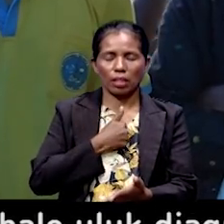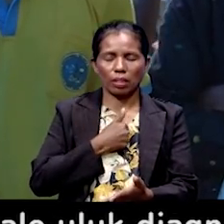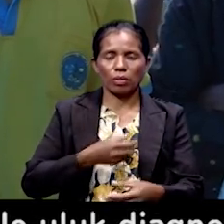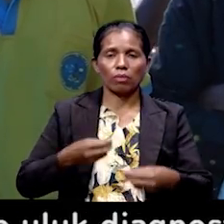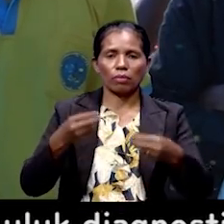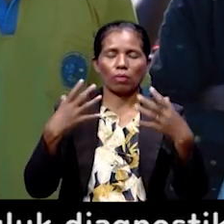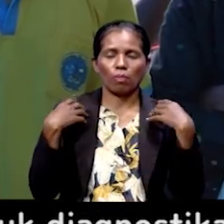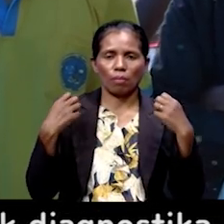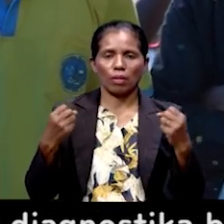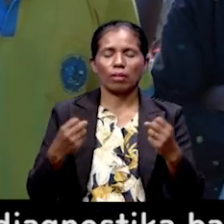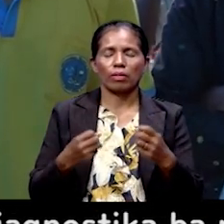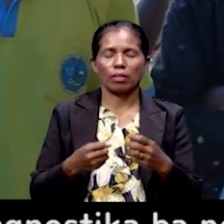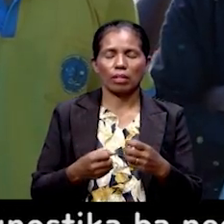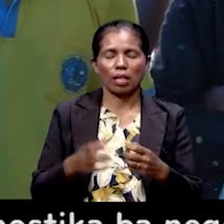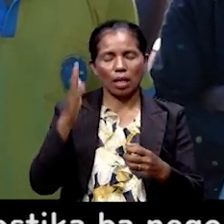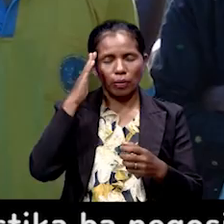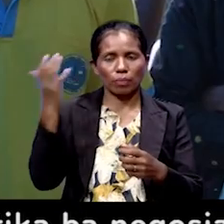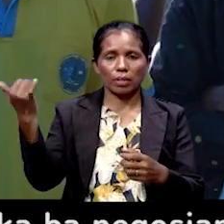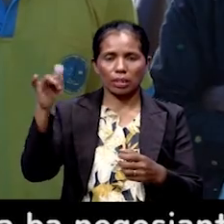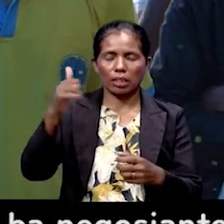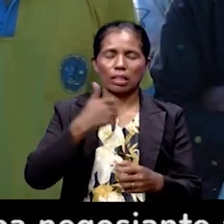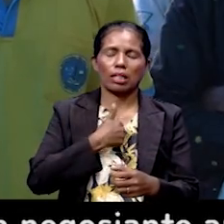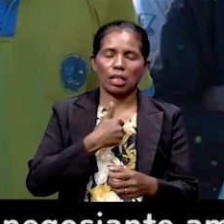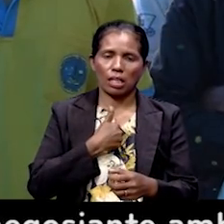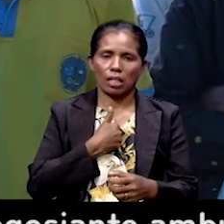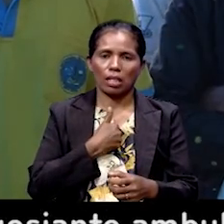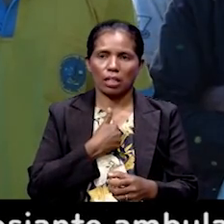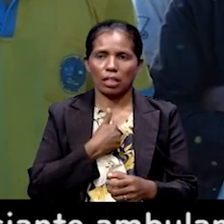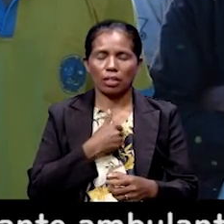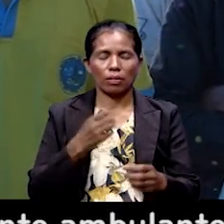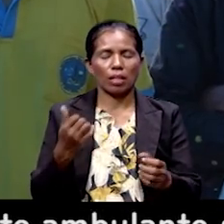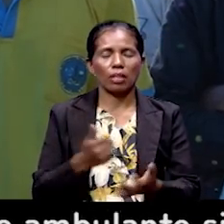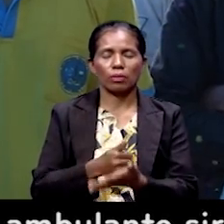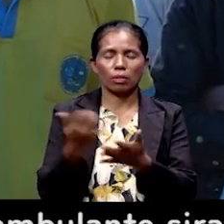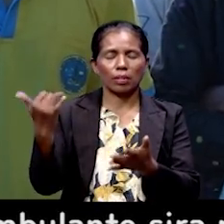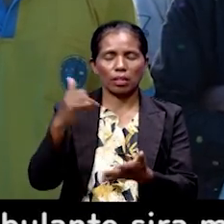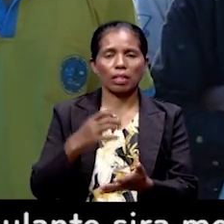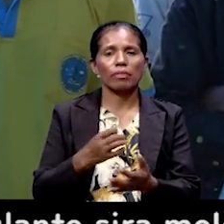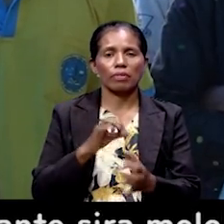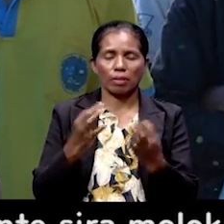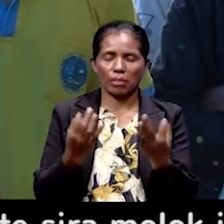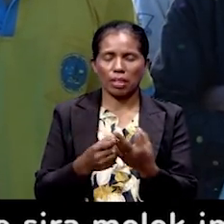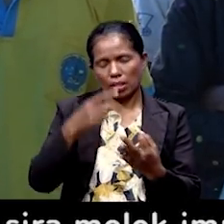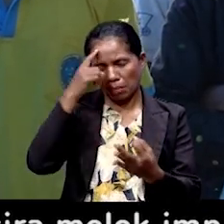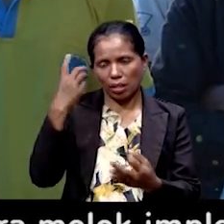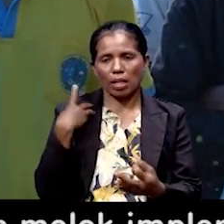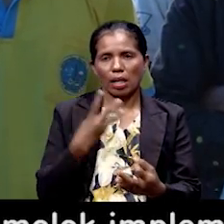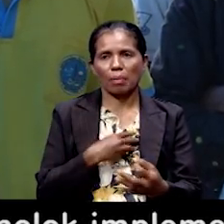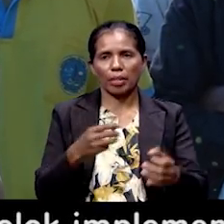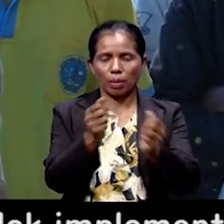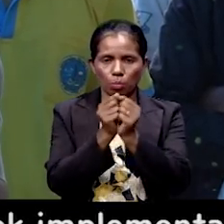andet, interese basir nina andet, interese basir nina familia. Tamanema kohin ami